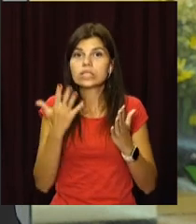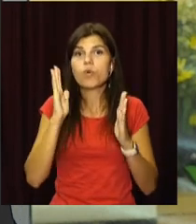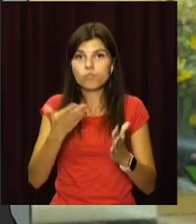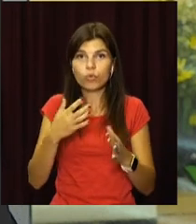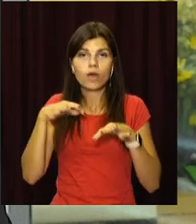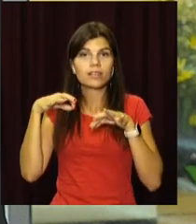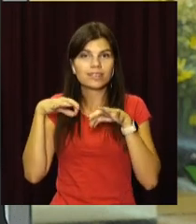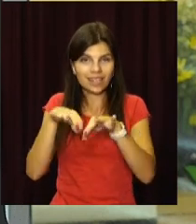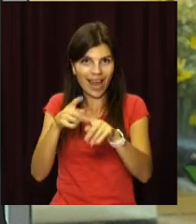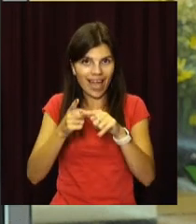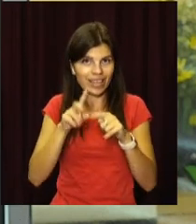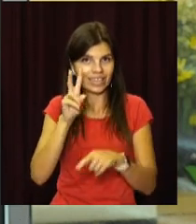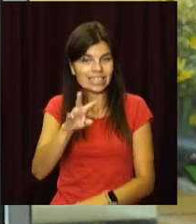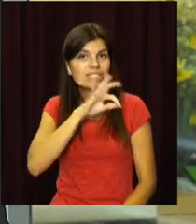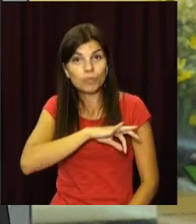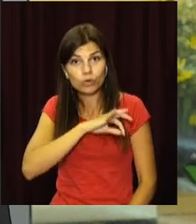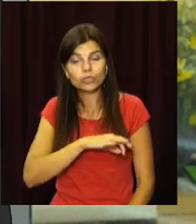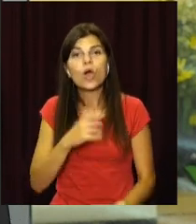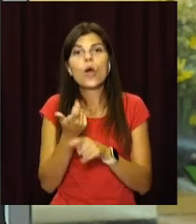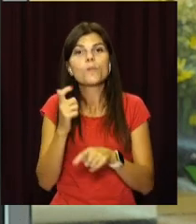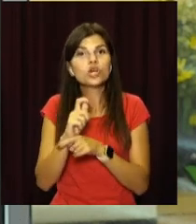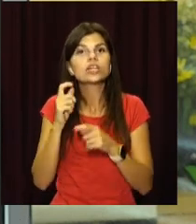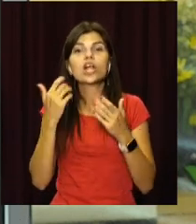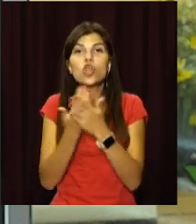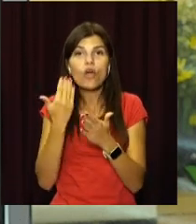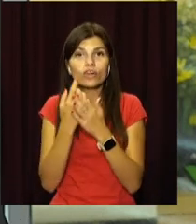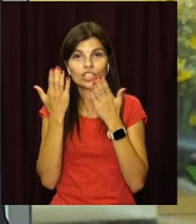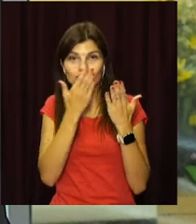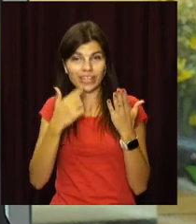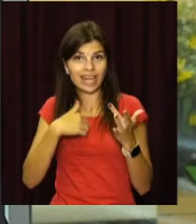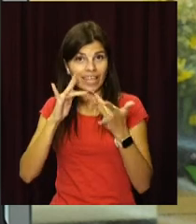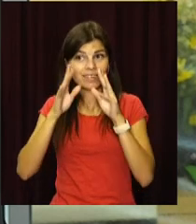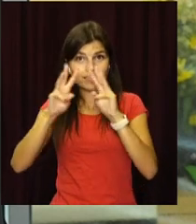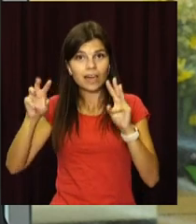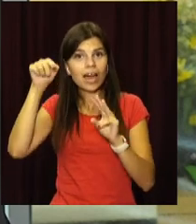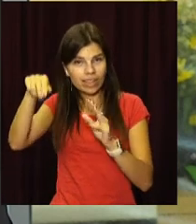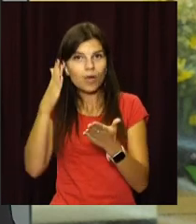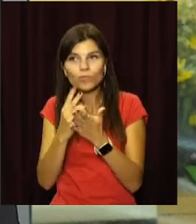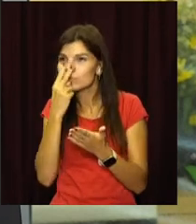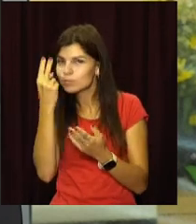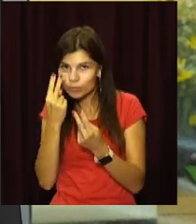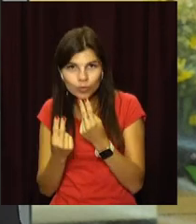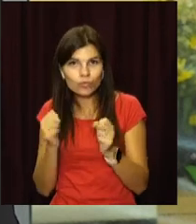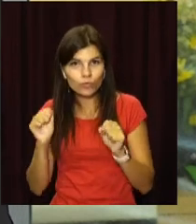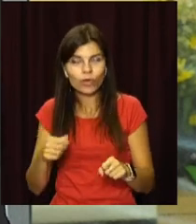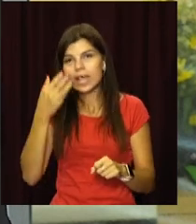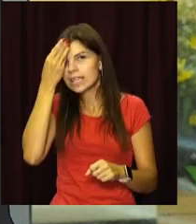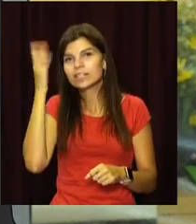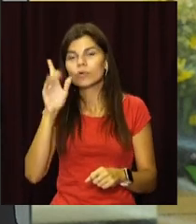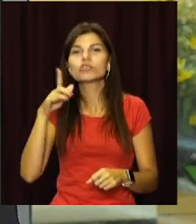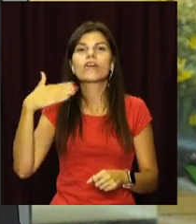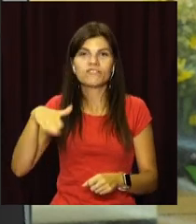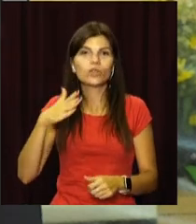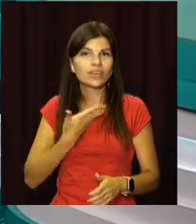все. Більше новин дивіться на нашому сайті opentv.media. Не забувайте і про сюжети в соціальних мережах та на нашому